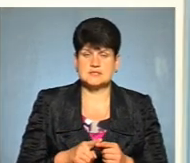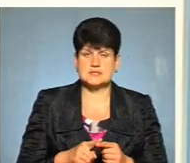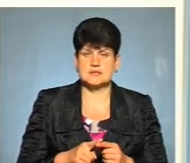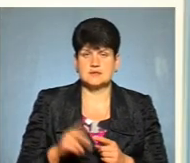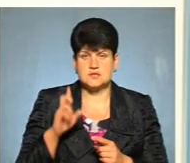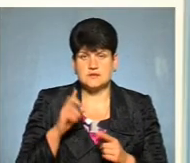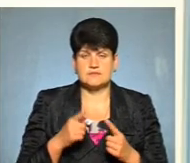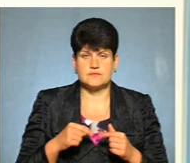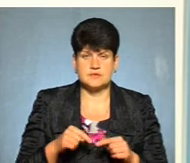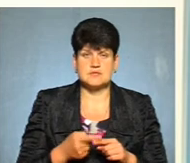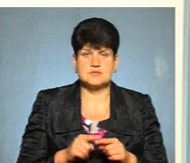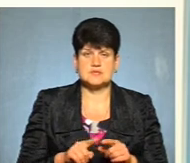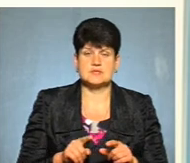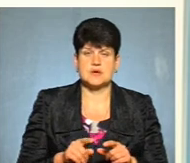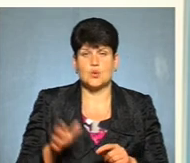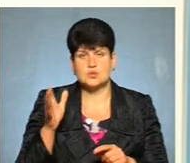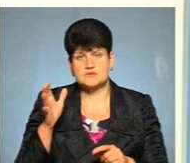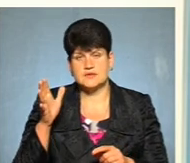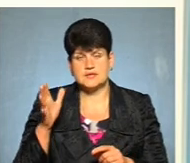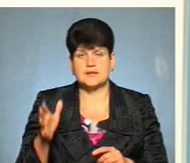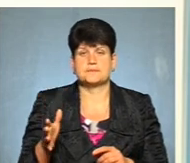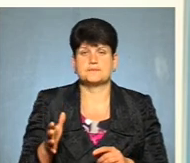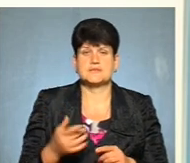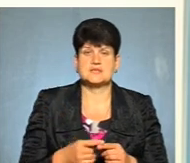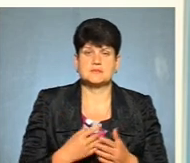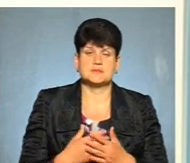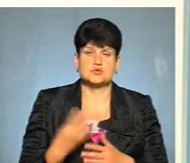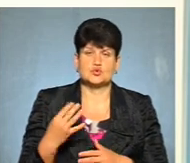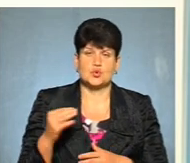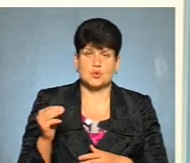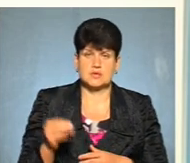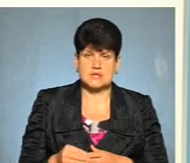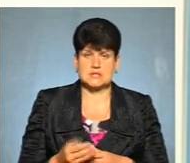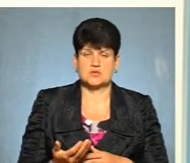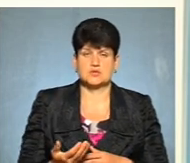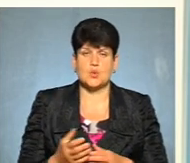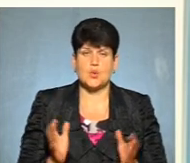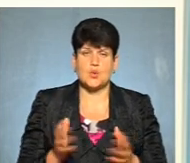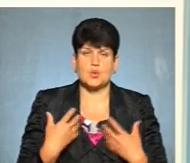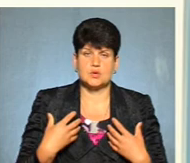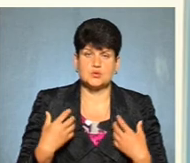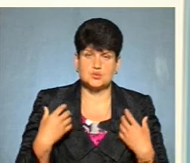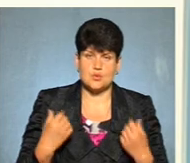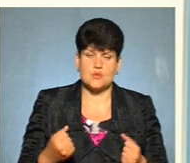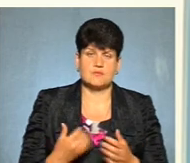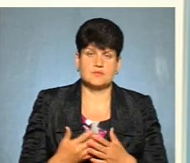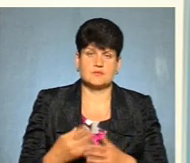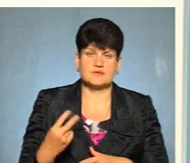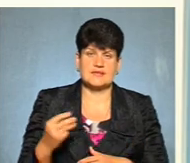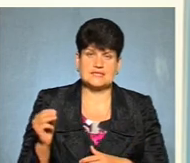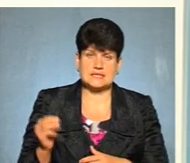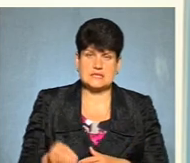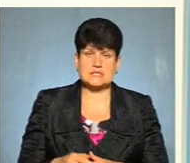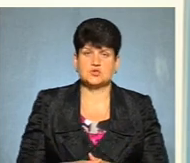галузей. В першу чергу це освіта і наука, це близько 40 тисяч, охорона здоров'я майже 20